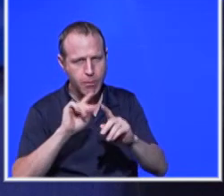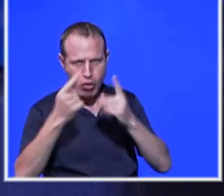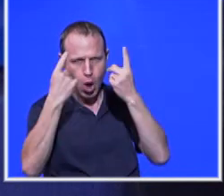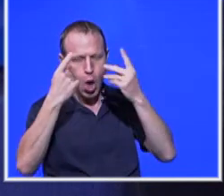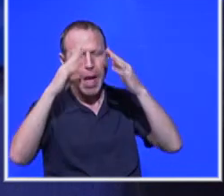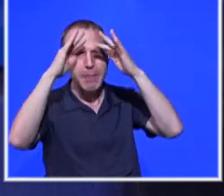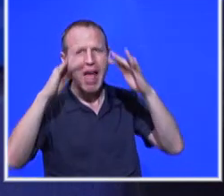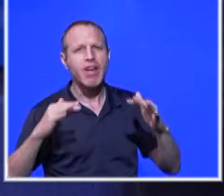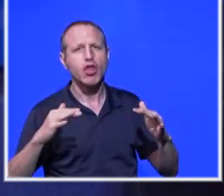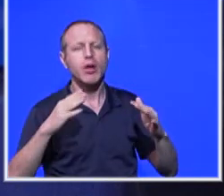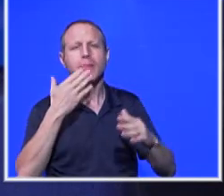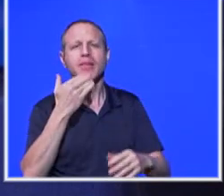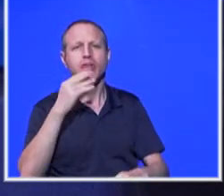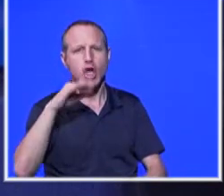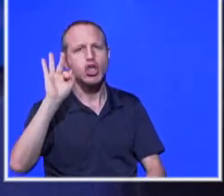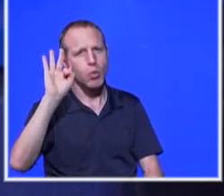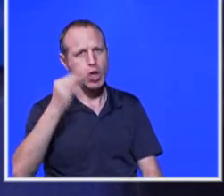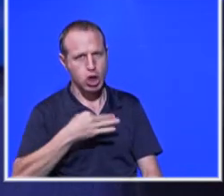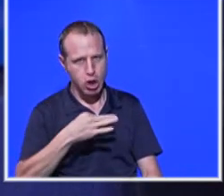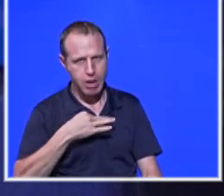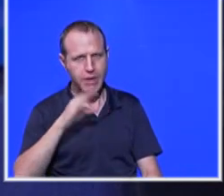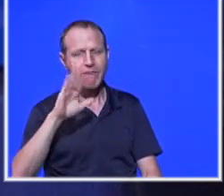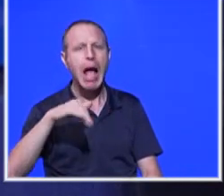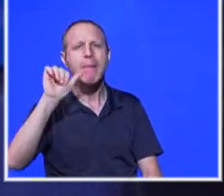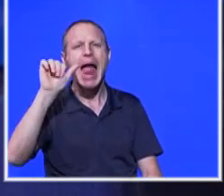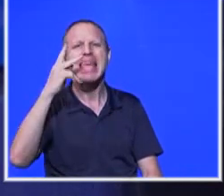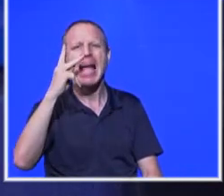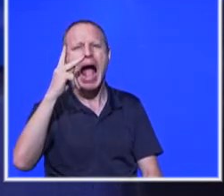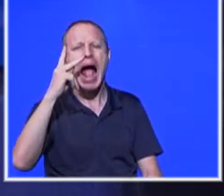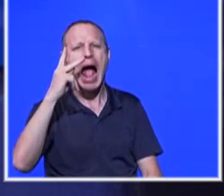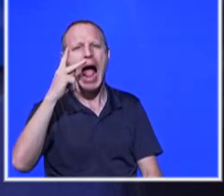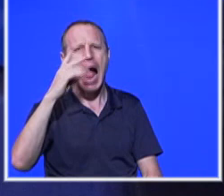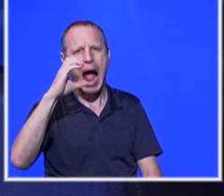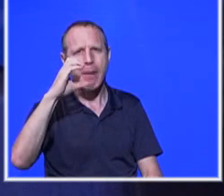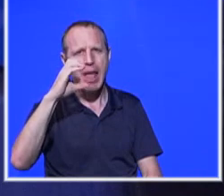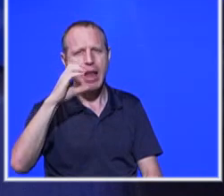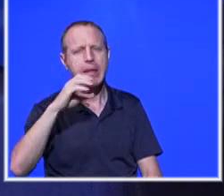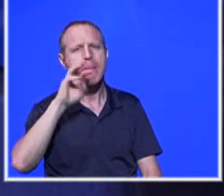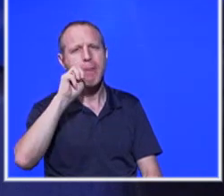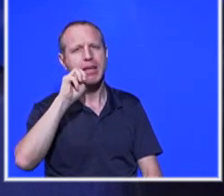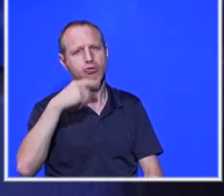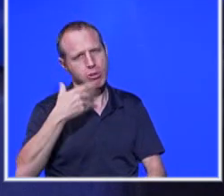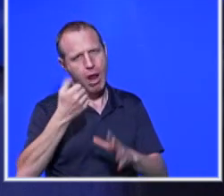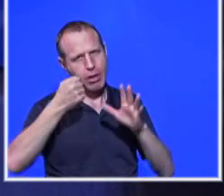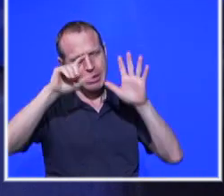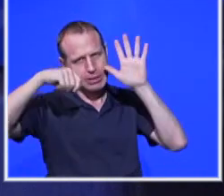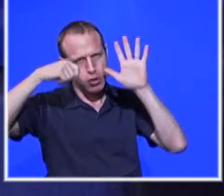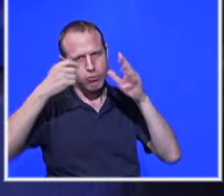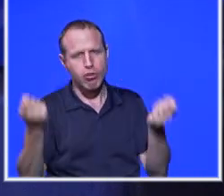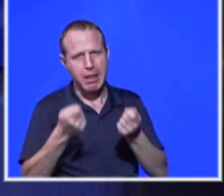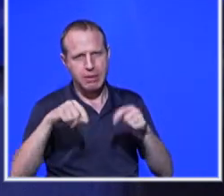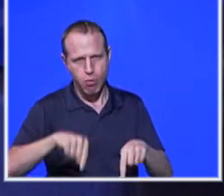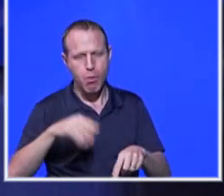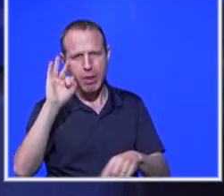בלבנון בעברית, אז יש גם את הטוויטר שלי, ויש גם את אלי קרמלי, שהוא מממרי, שגם לקחתי מהם סרטונים שהתפרסמו כאן.